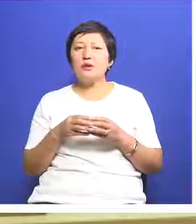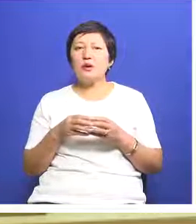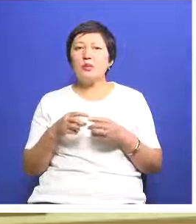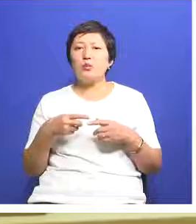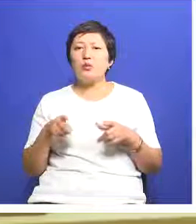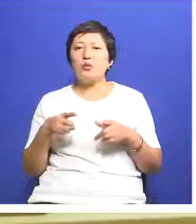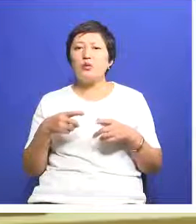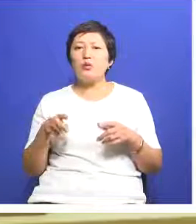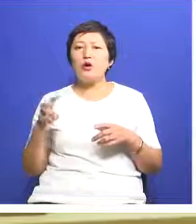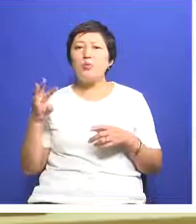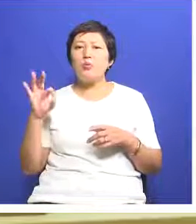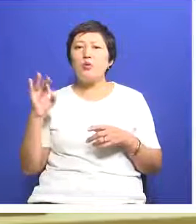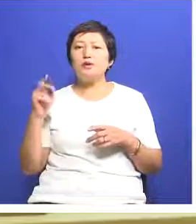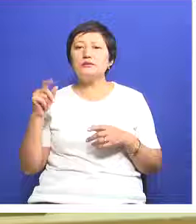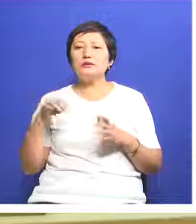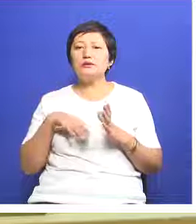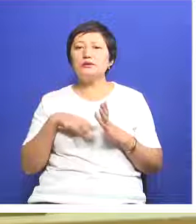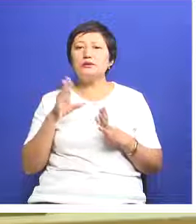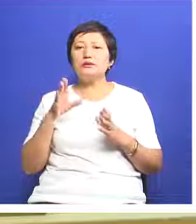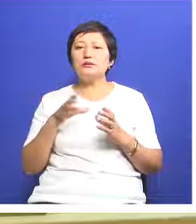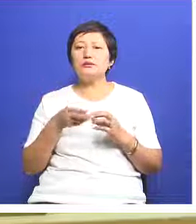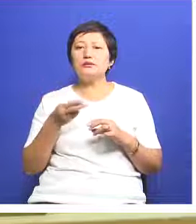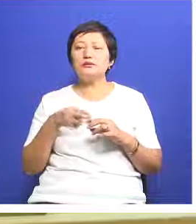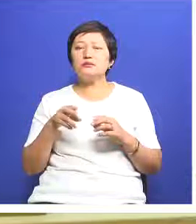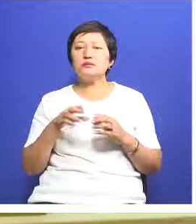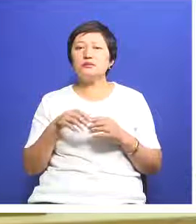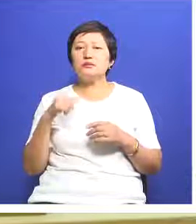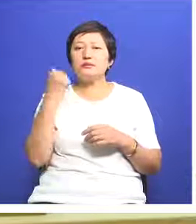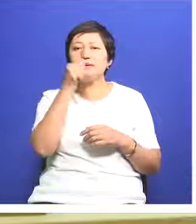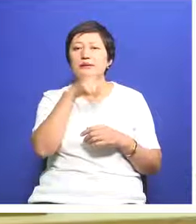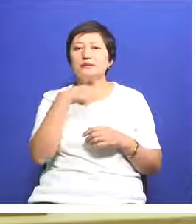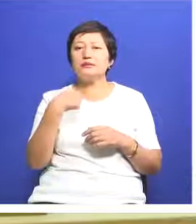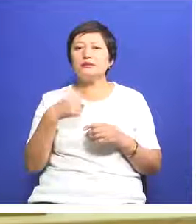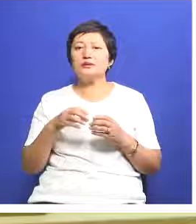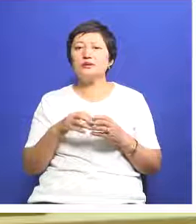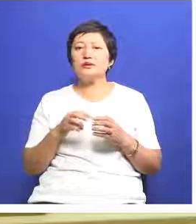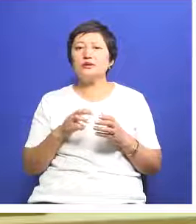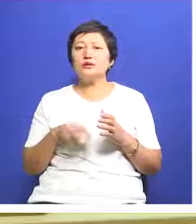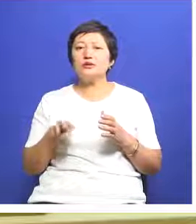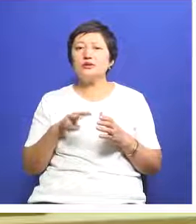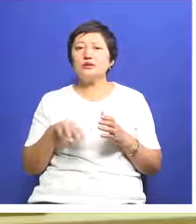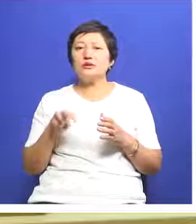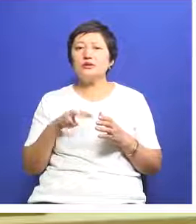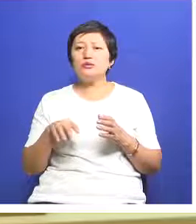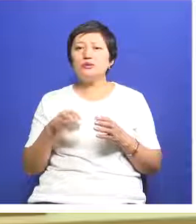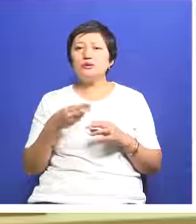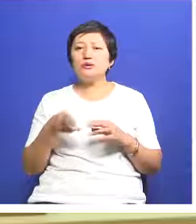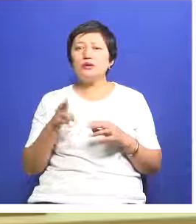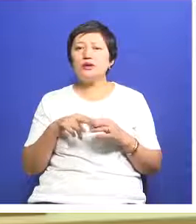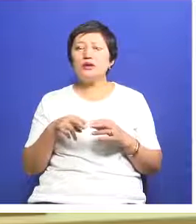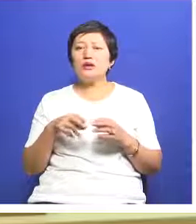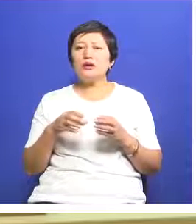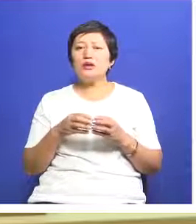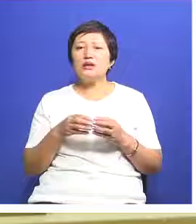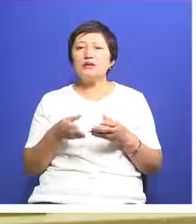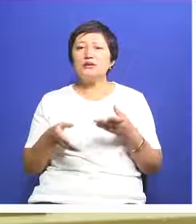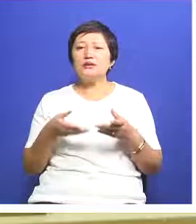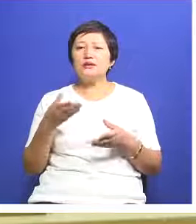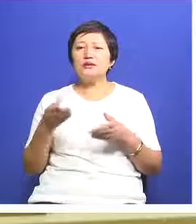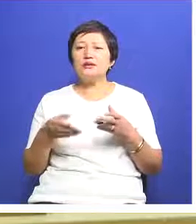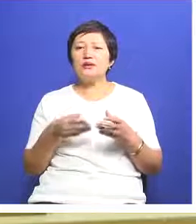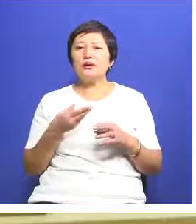бөлінген мөлшерден және одан жоғары алып тұрамыз. Биылғы жылға 350 тонна жеңілдетілген